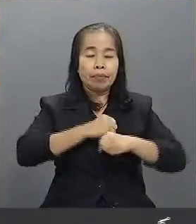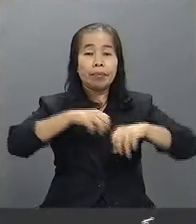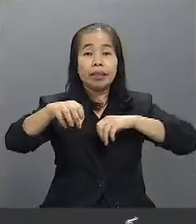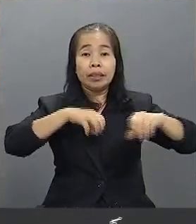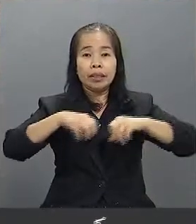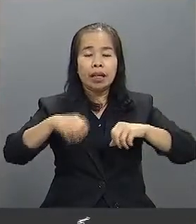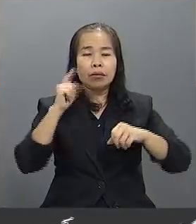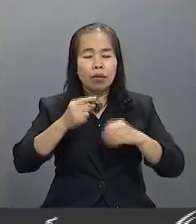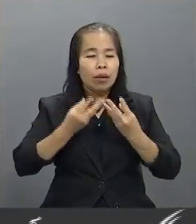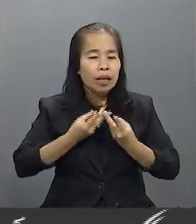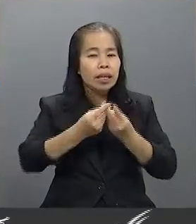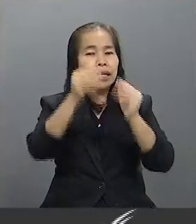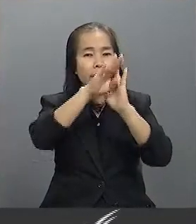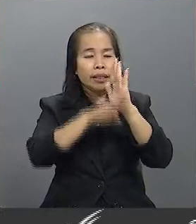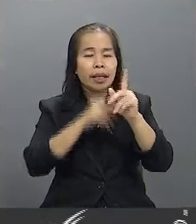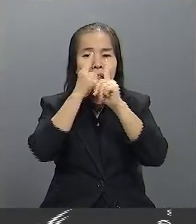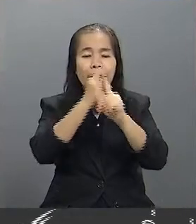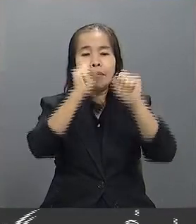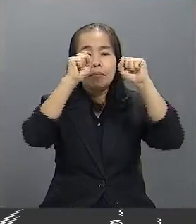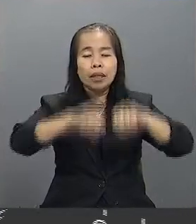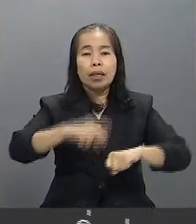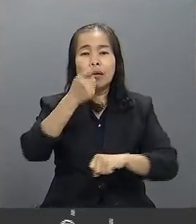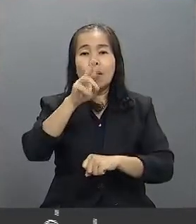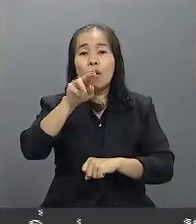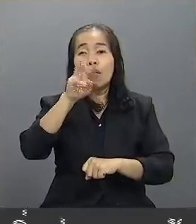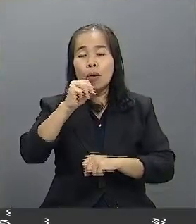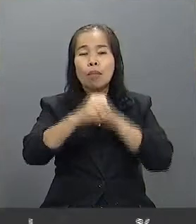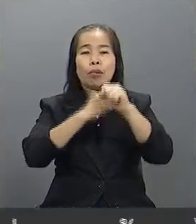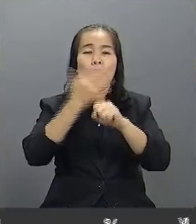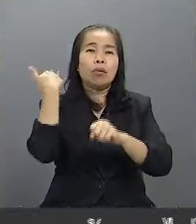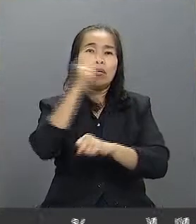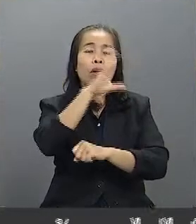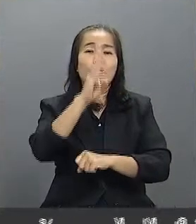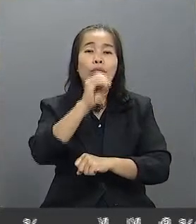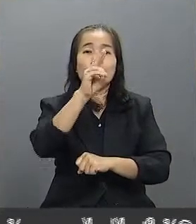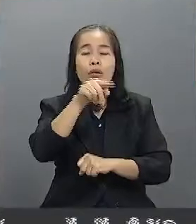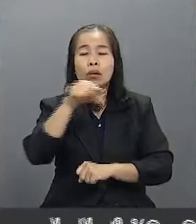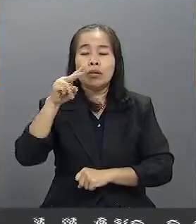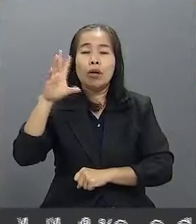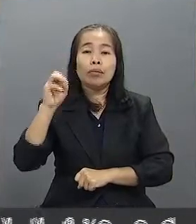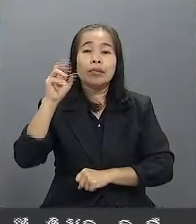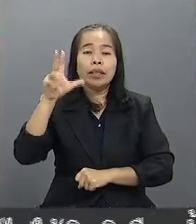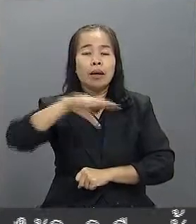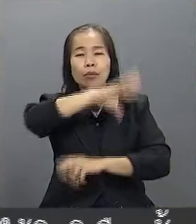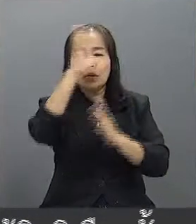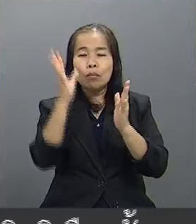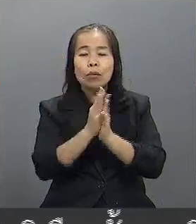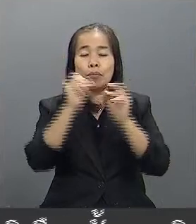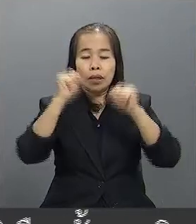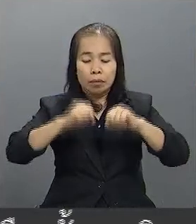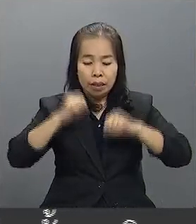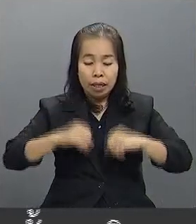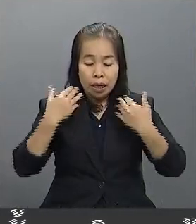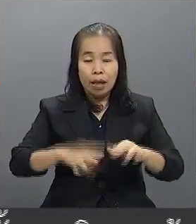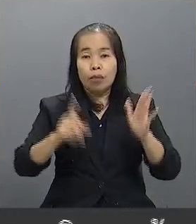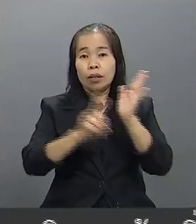ให้เป็นไปตามมติครม.ตั้งแต่ปี2562-2563รวมทั้งหมด 3ครั้งค่ะมีผู้